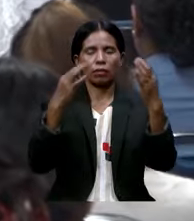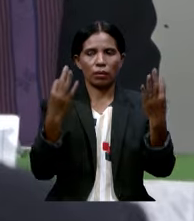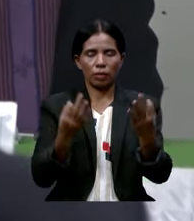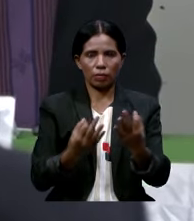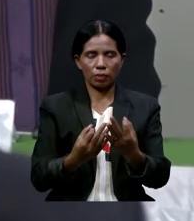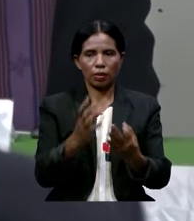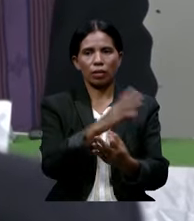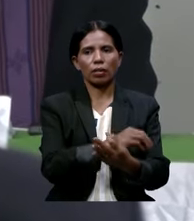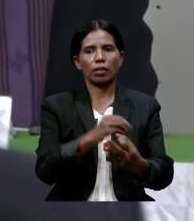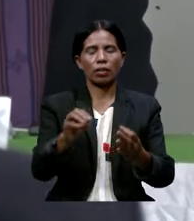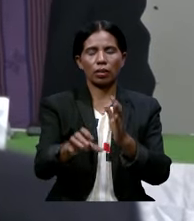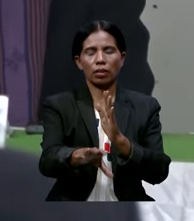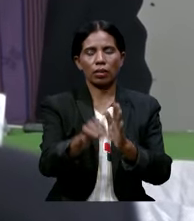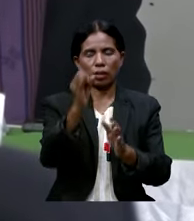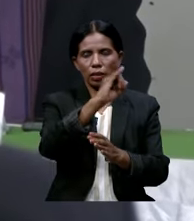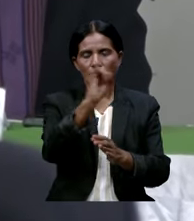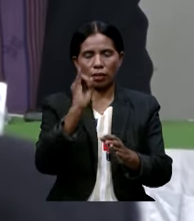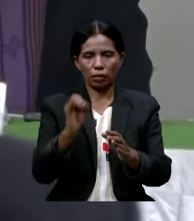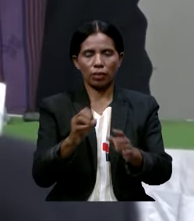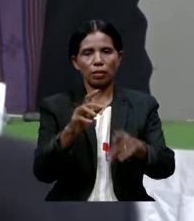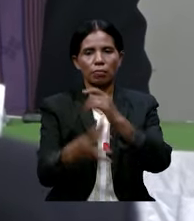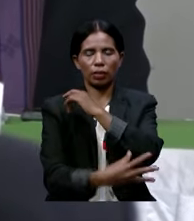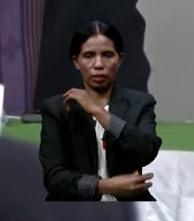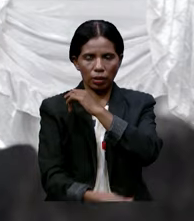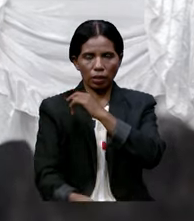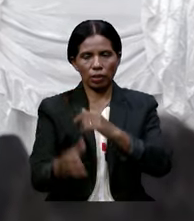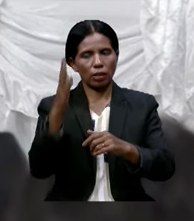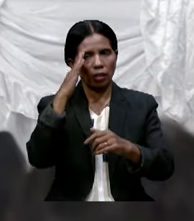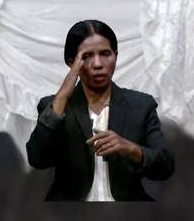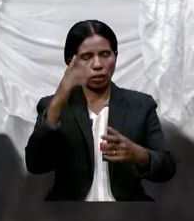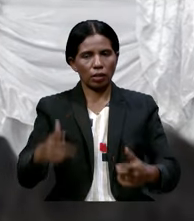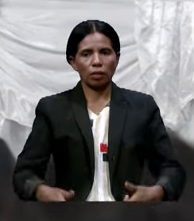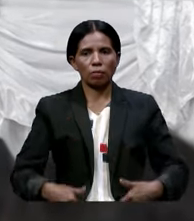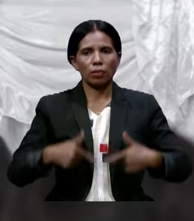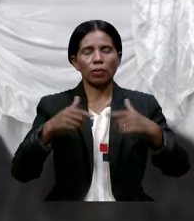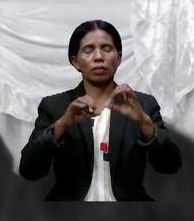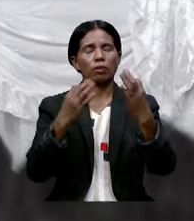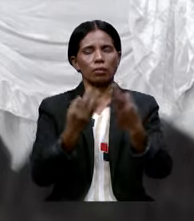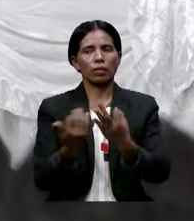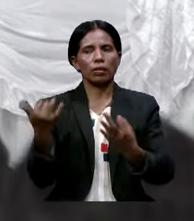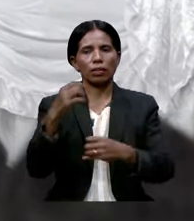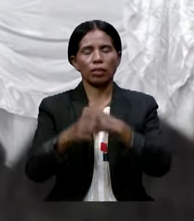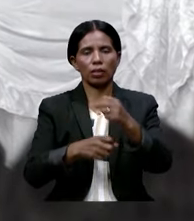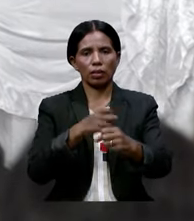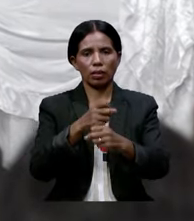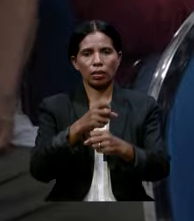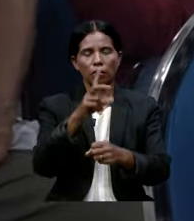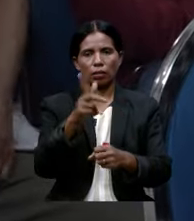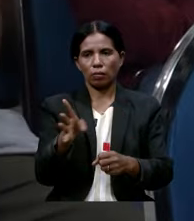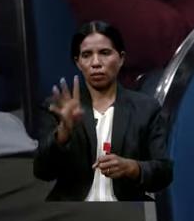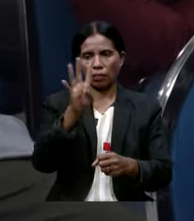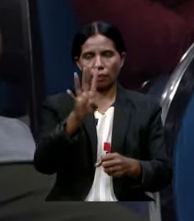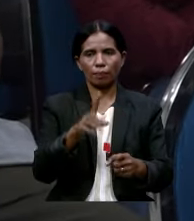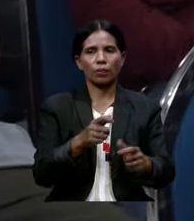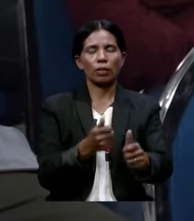nebe antes ne identifica ona categoria vulnerável, ori hatene moris família siranenian e a tina Rihun Rua Runulu Resinhat.